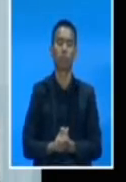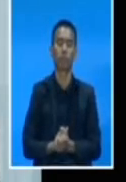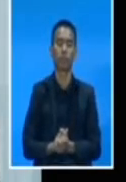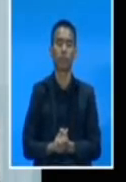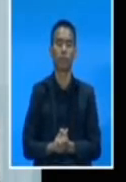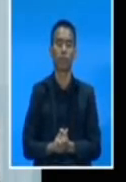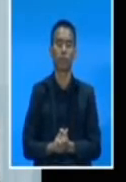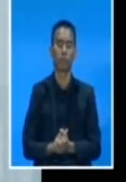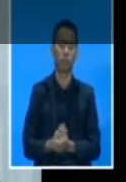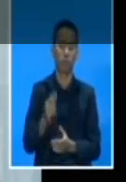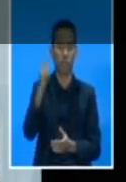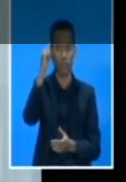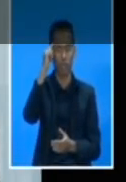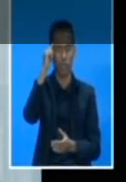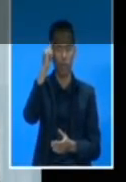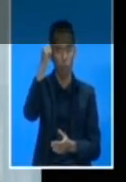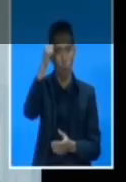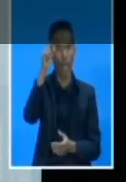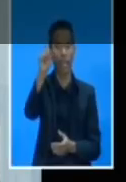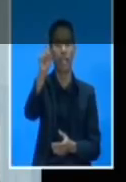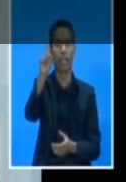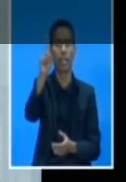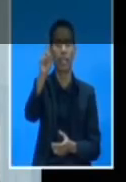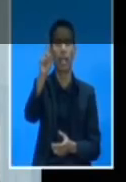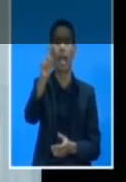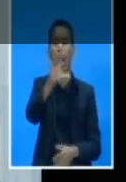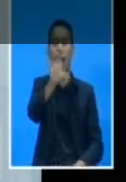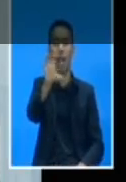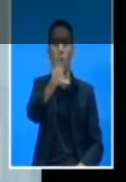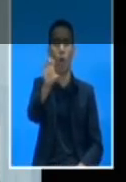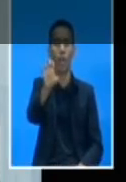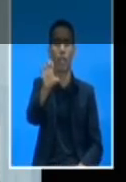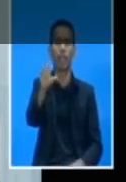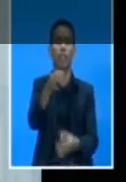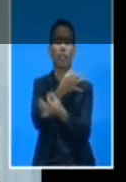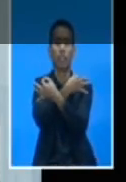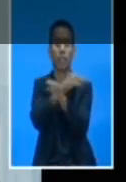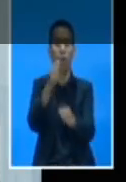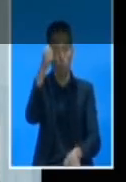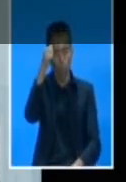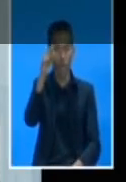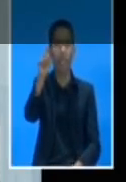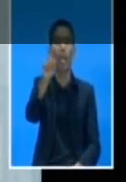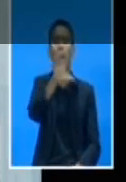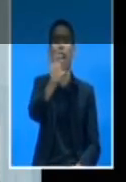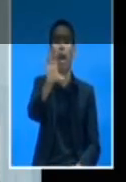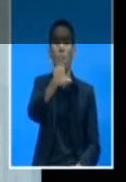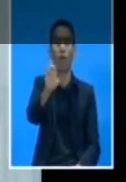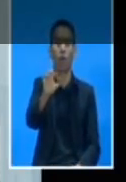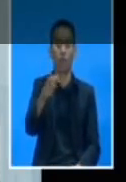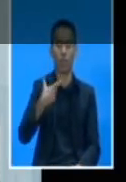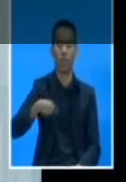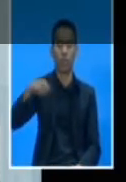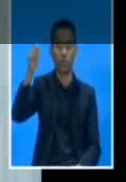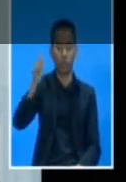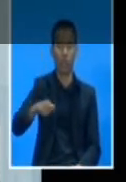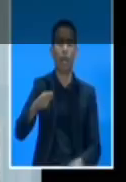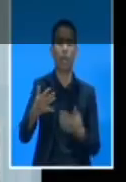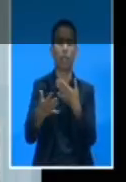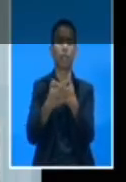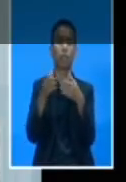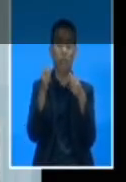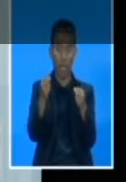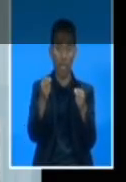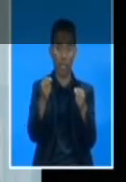คิดวันละ500 บาทสูญเสียเสรีภาพวันละ500 บาท ศาลไม่ขังแล้วท่านประธานเข้าใจ